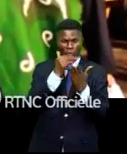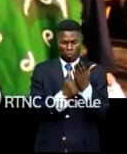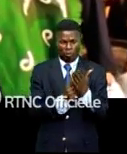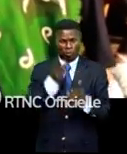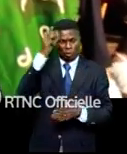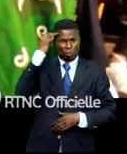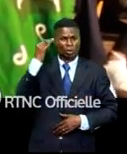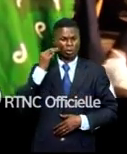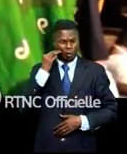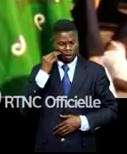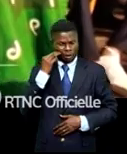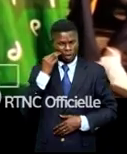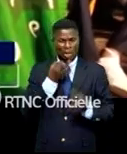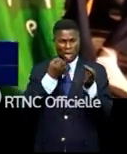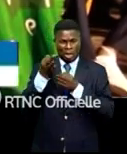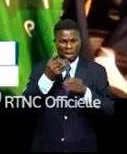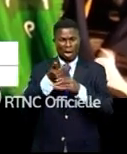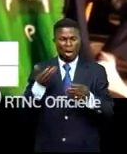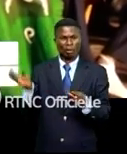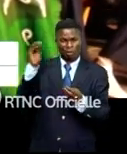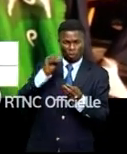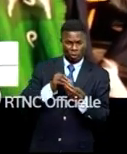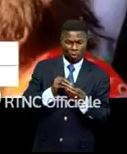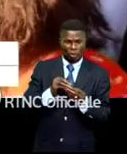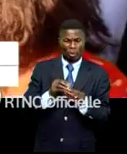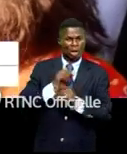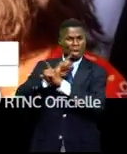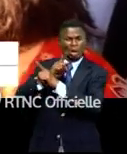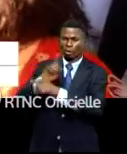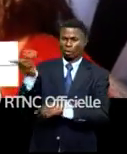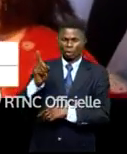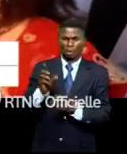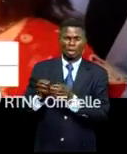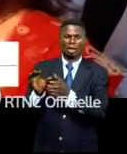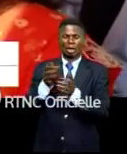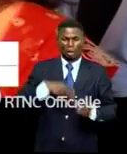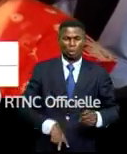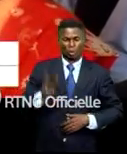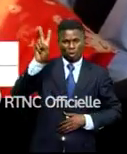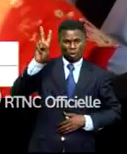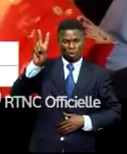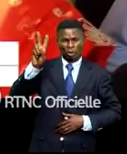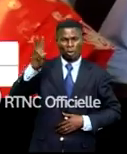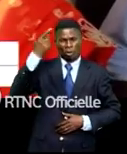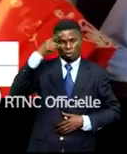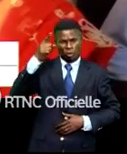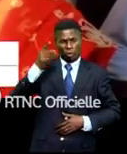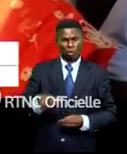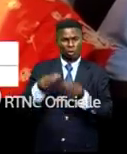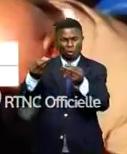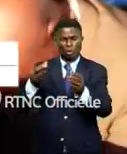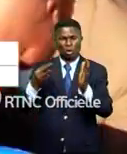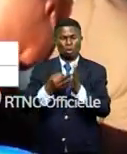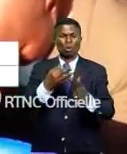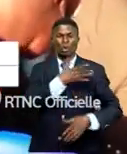ministre, a-t-il précisé, avant d'ajouter que cela n'a pas empêché l'Union pour la démocratie et le progrès social à déposer ses 8